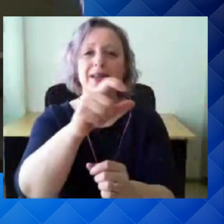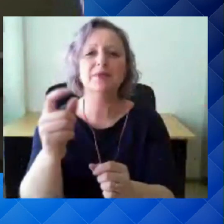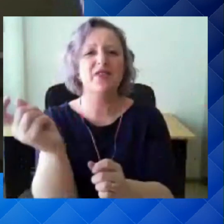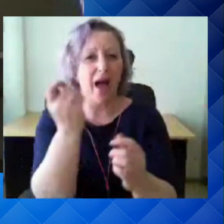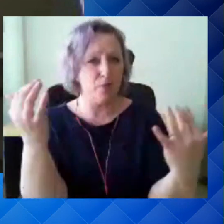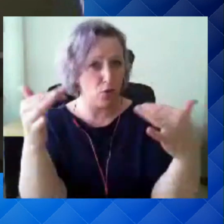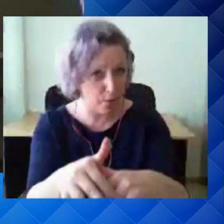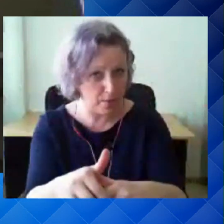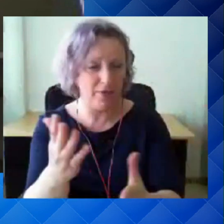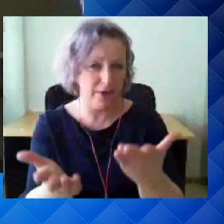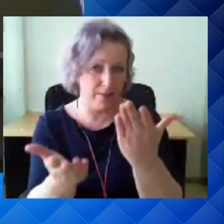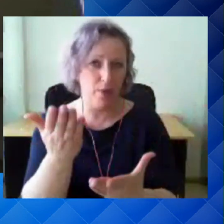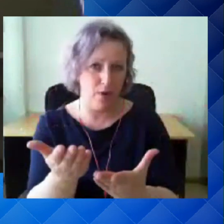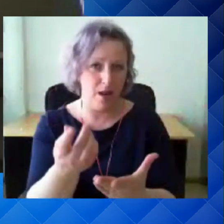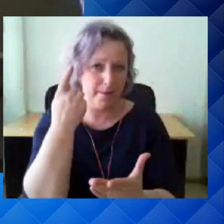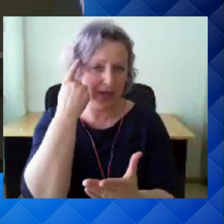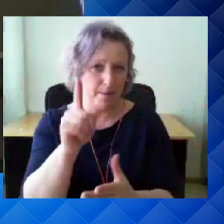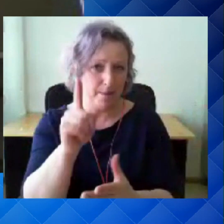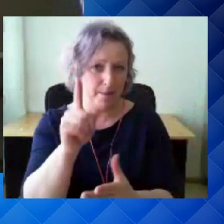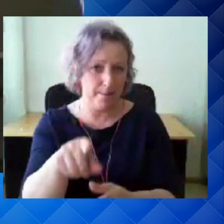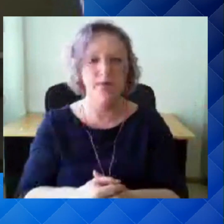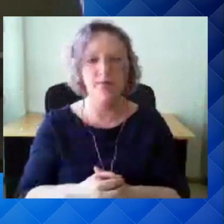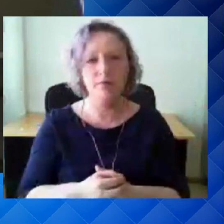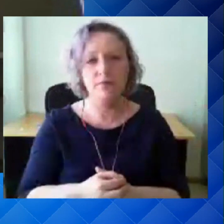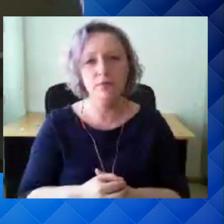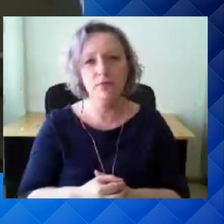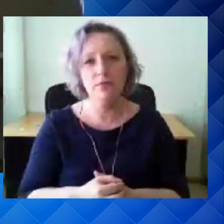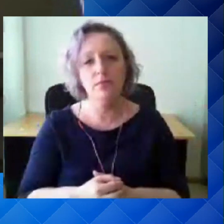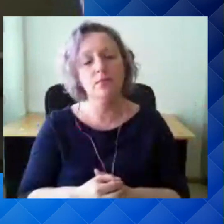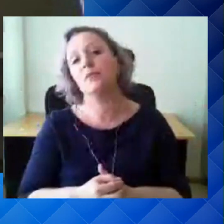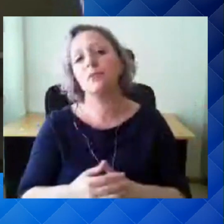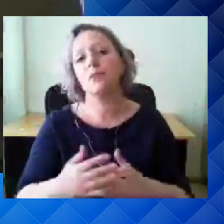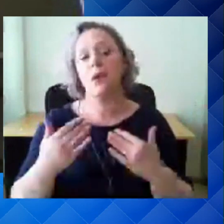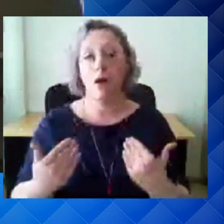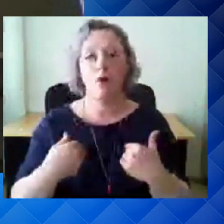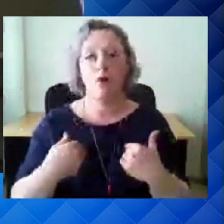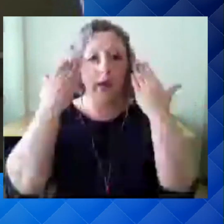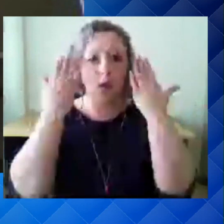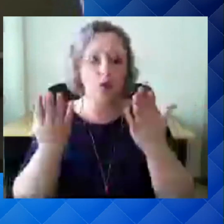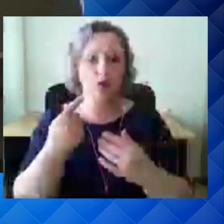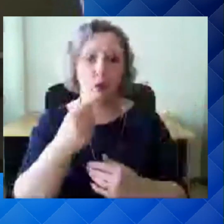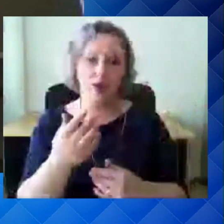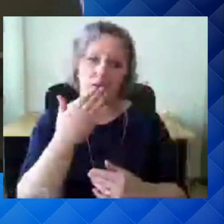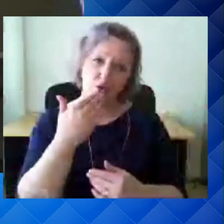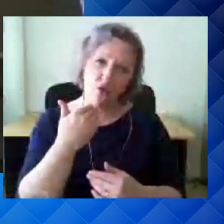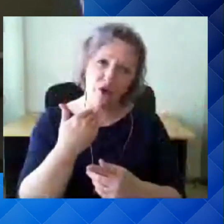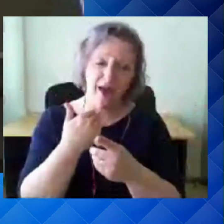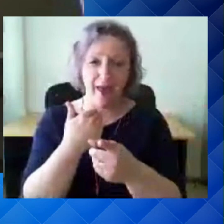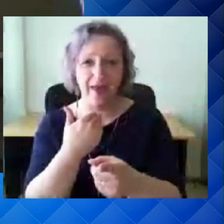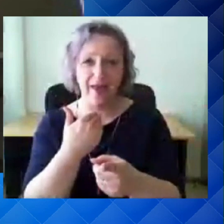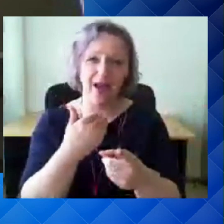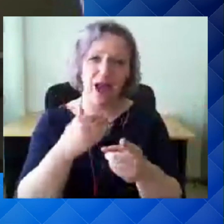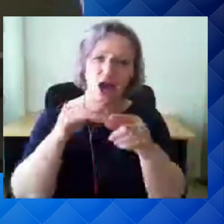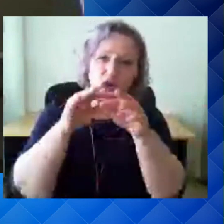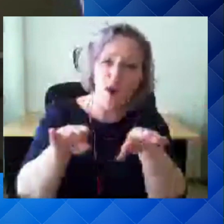kui pikkaajalised rahvarohked kogunemised siseruumides. Nüüd ma ei oska öelda, kas me oleme suvel selles